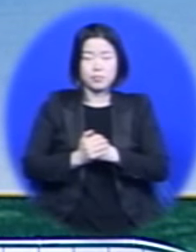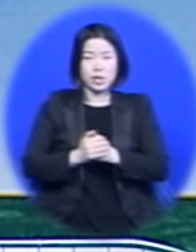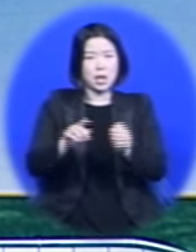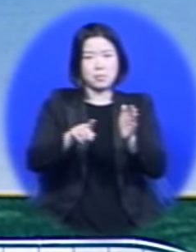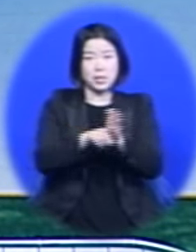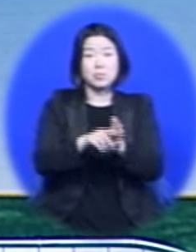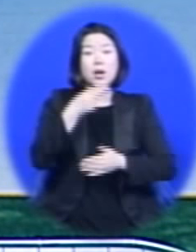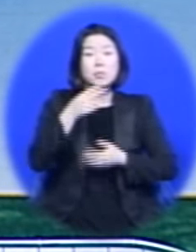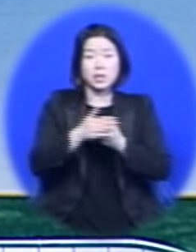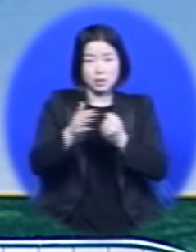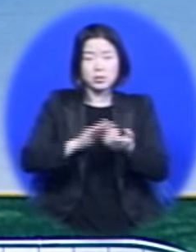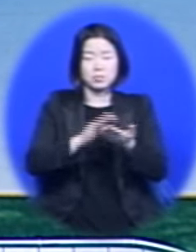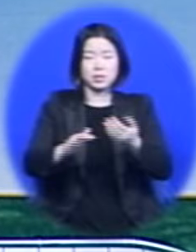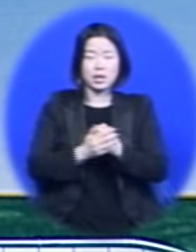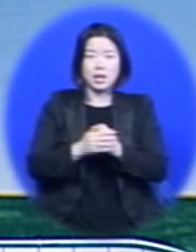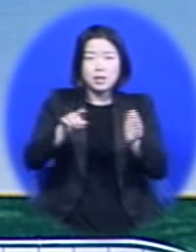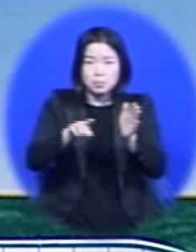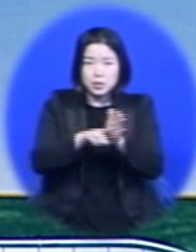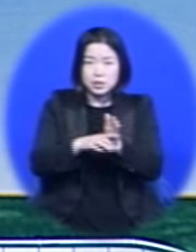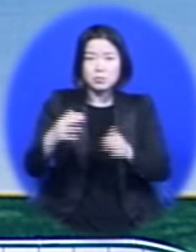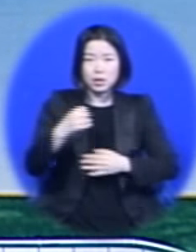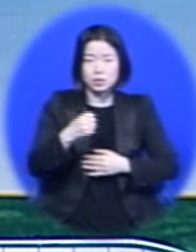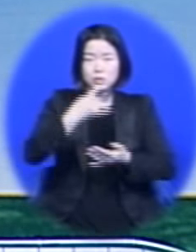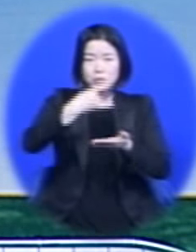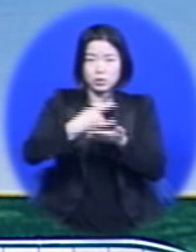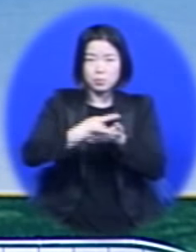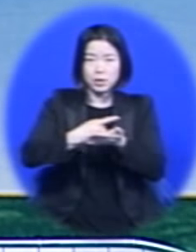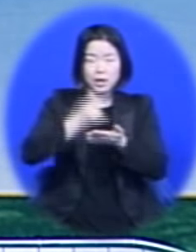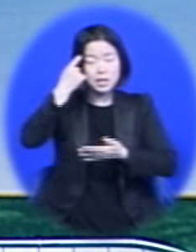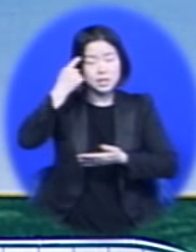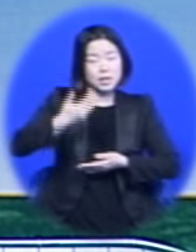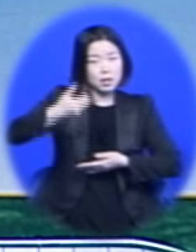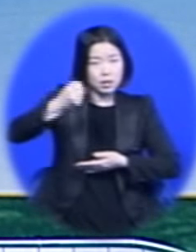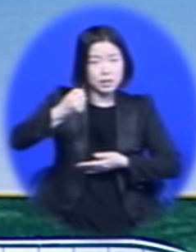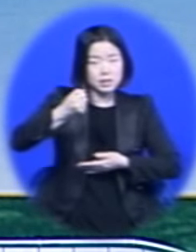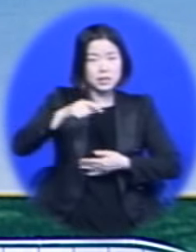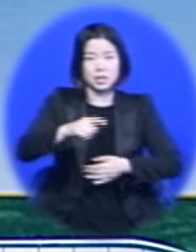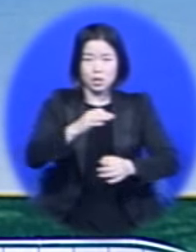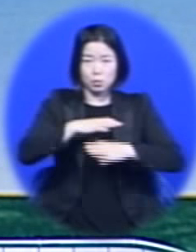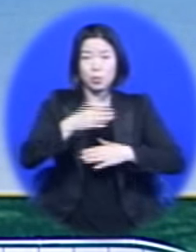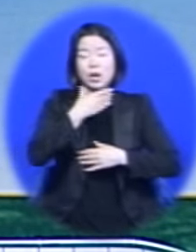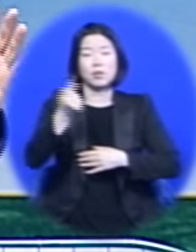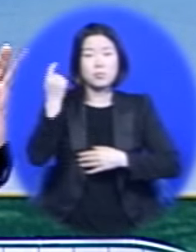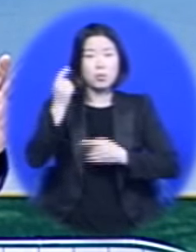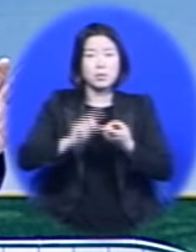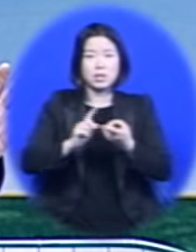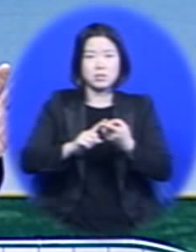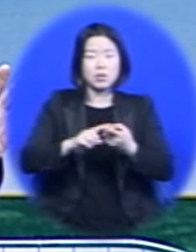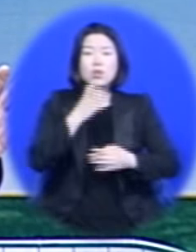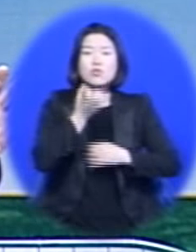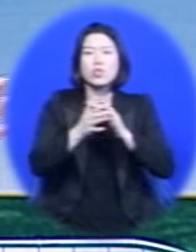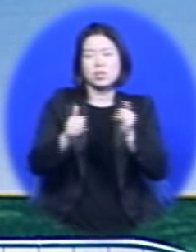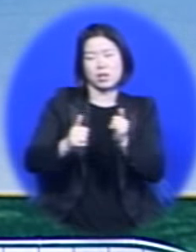믿음이 없었기 때문입니다. 믿음으로 의롭다고 여김을 받는 이 놀라운 복음을 그들이 거절했기